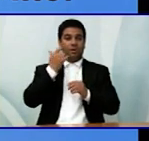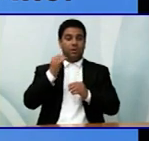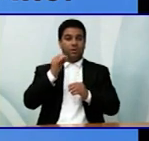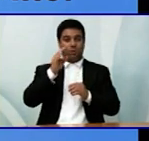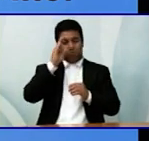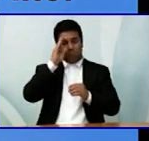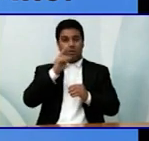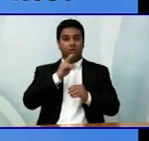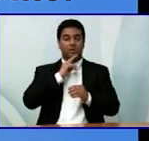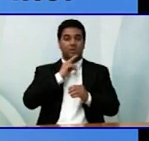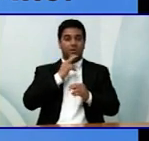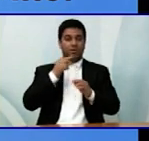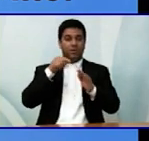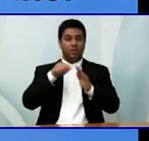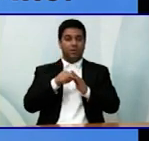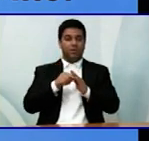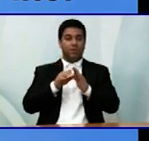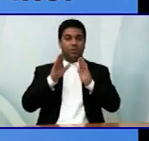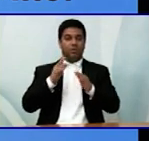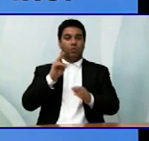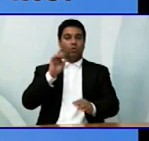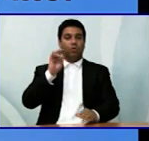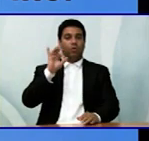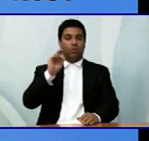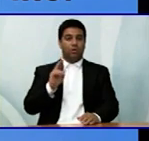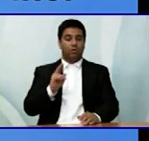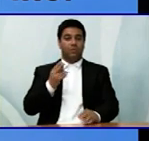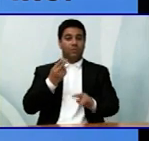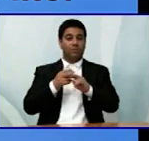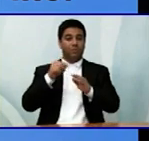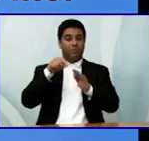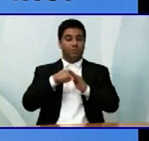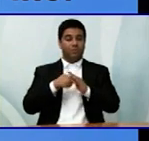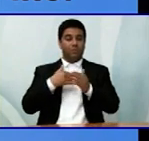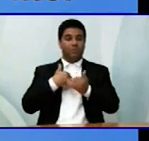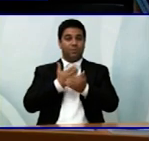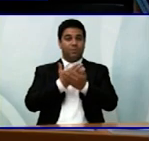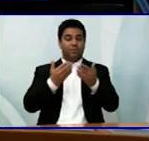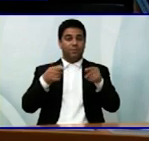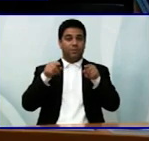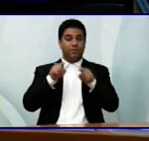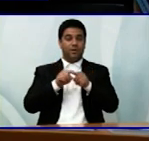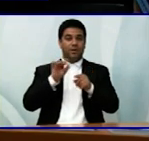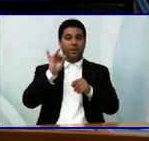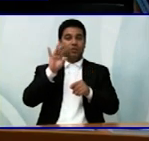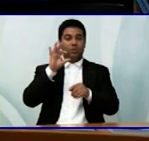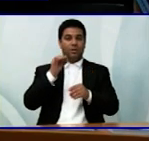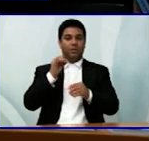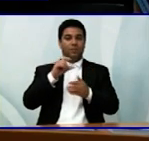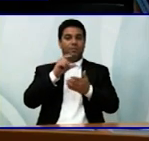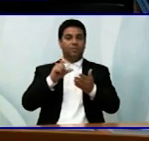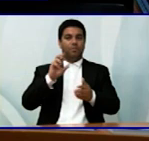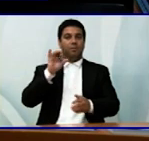qiz, oqil esang solgil quloq. Demak, bugun biz siz bilan ijodiy bayon